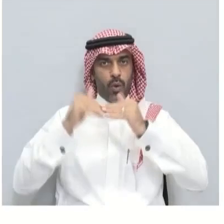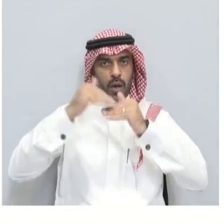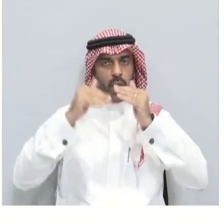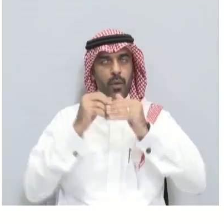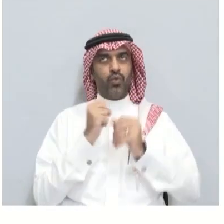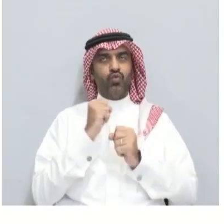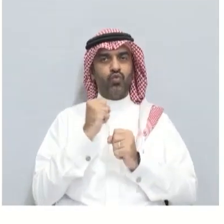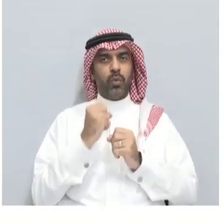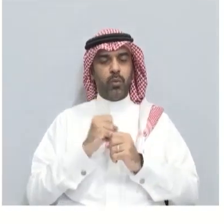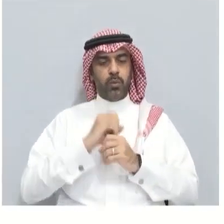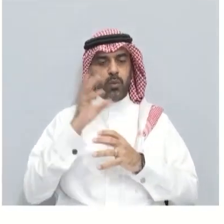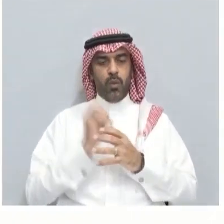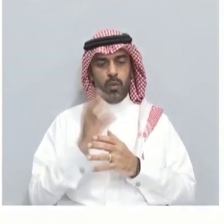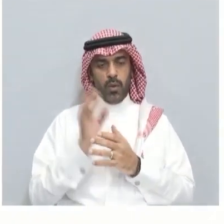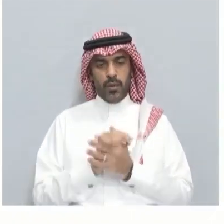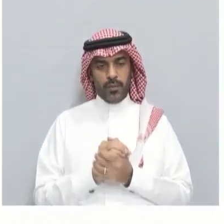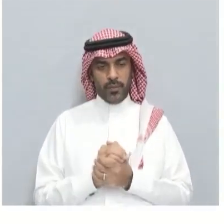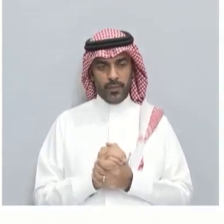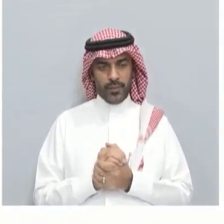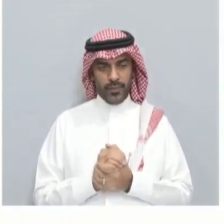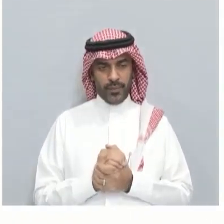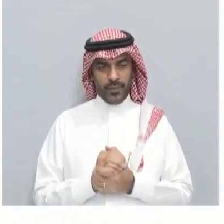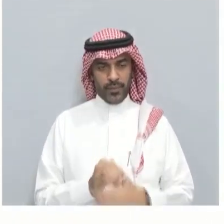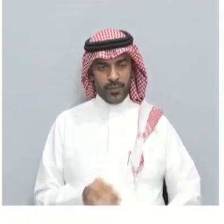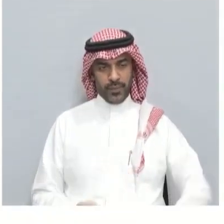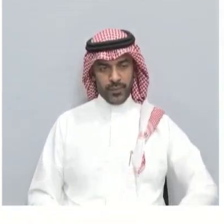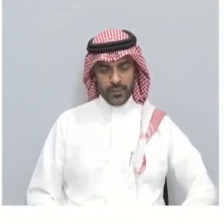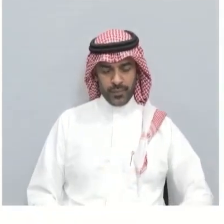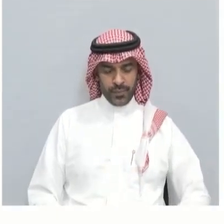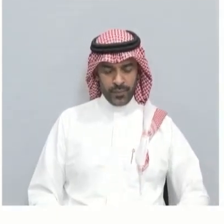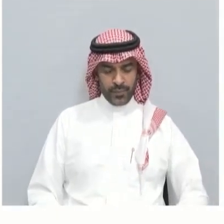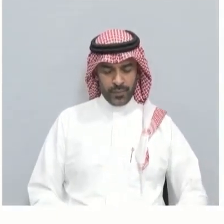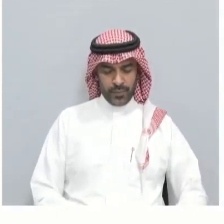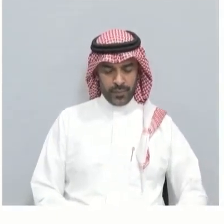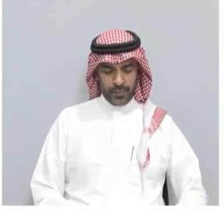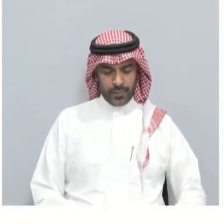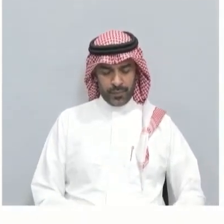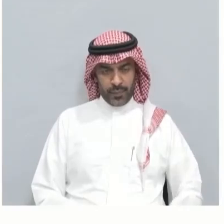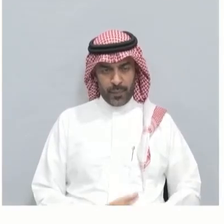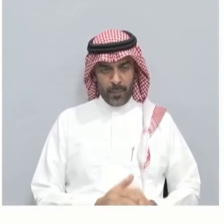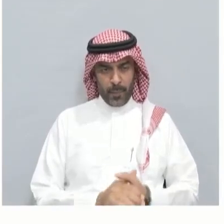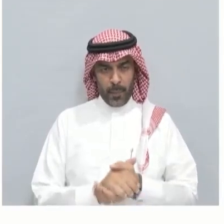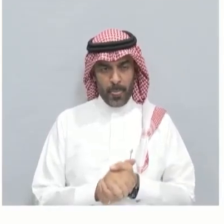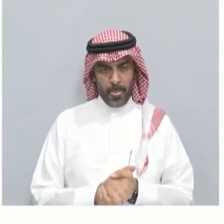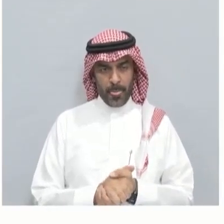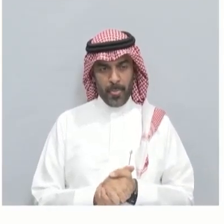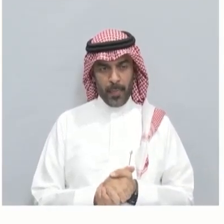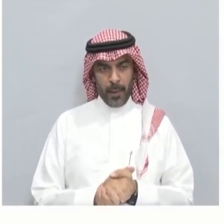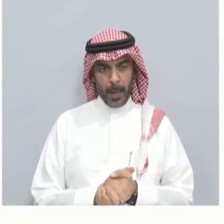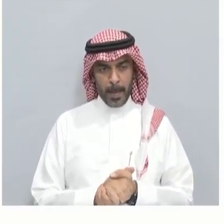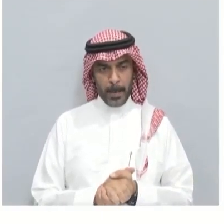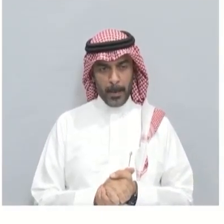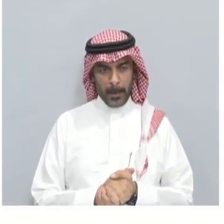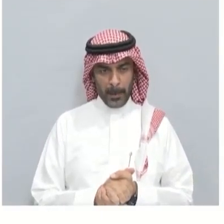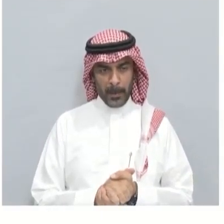بركان الدرعي اكبر انواع البراكين وهذا ذكرناه لابه بازلتيه بركان مركب متوسط الحجم تتابع طبقات من